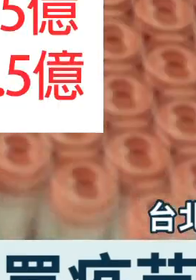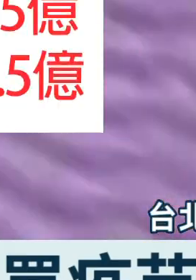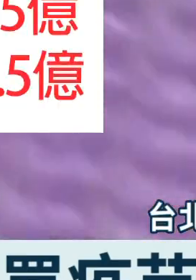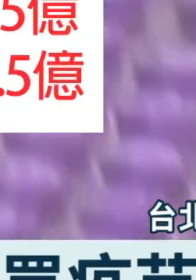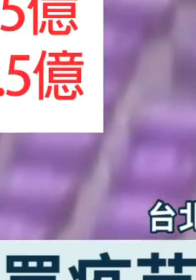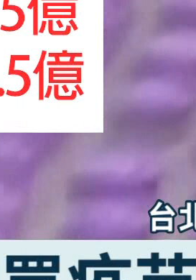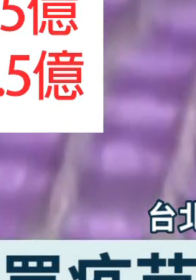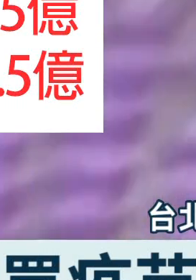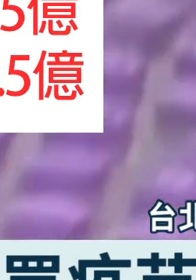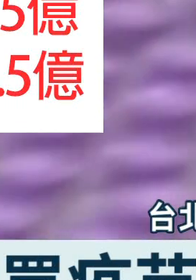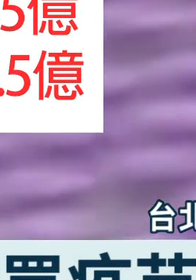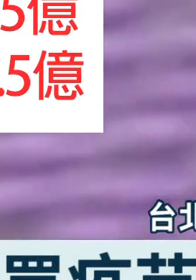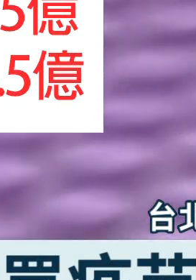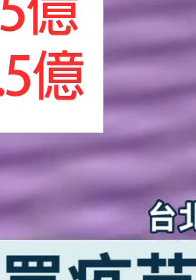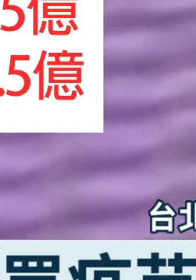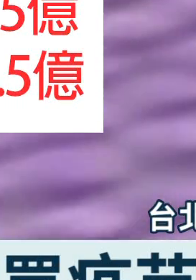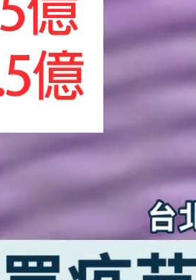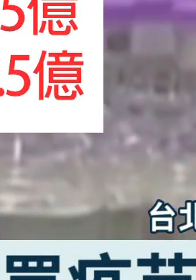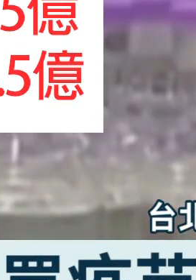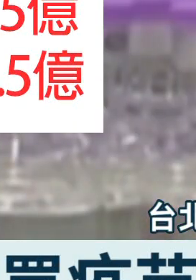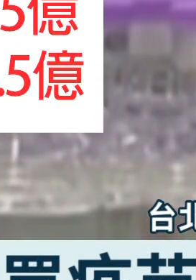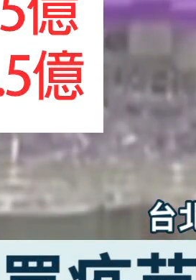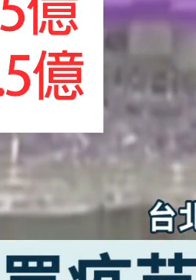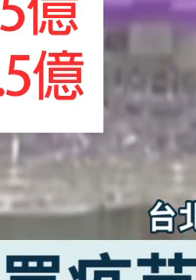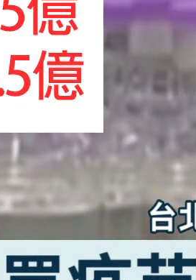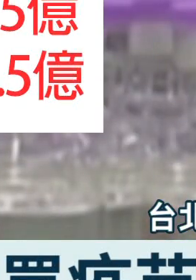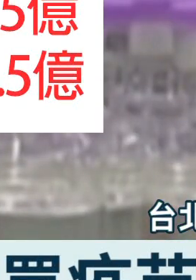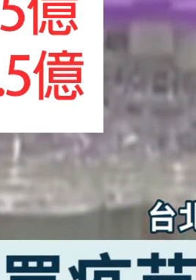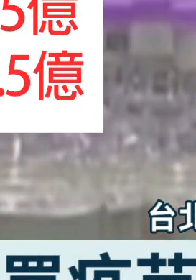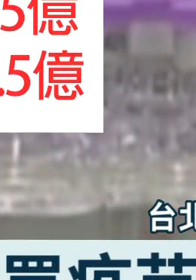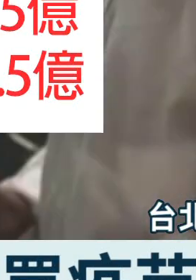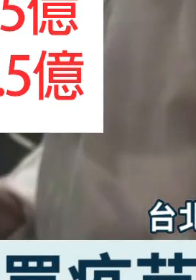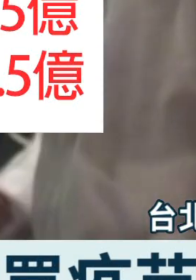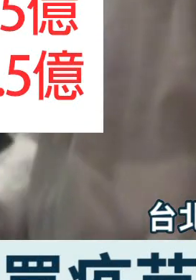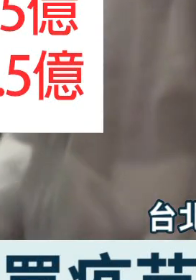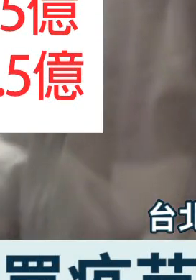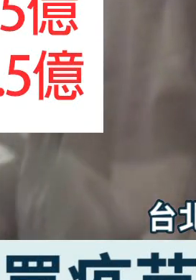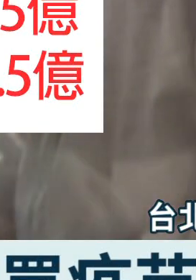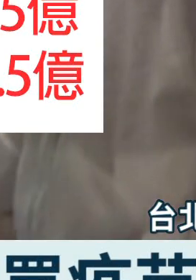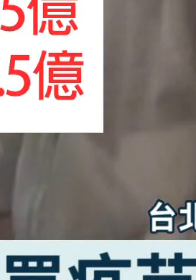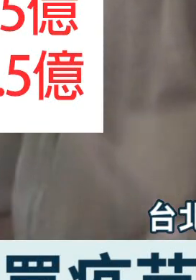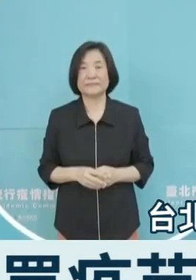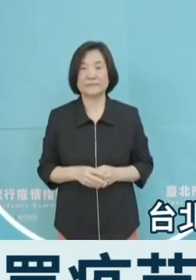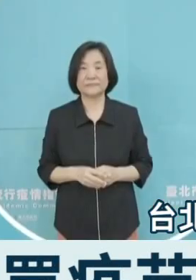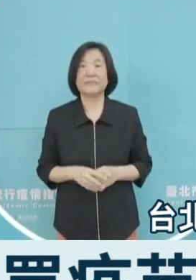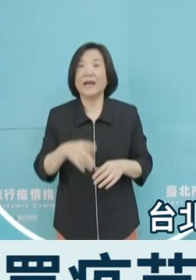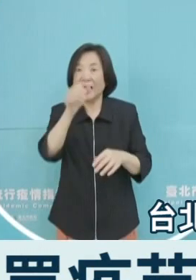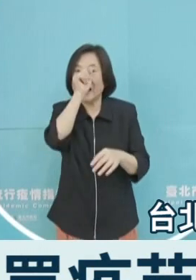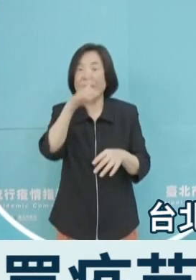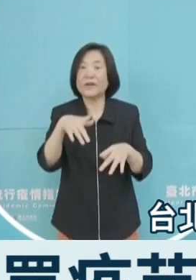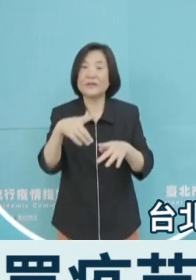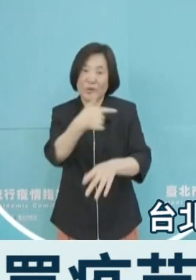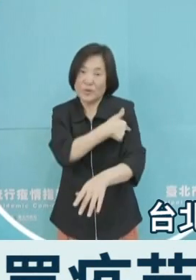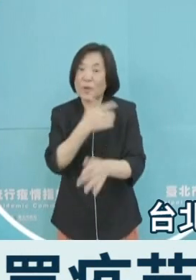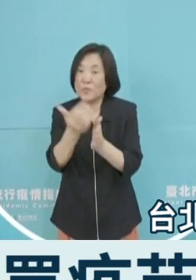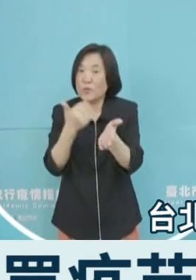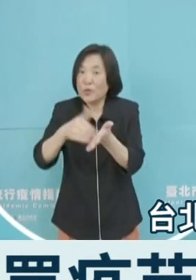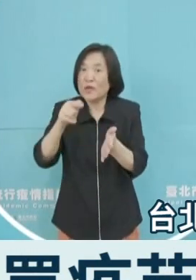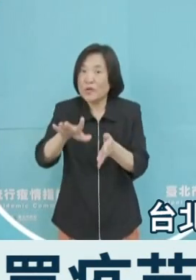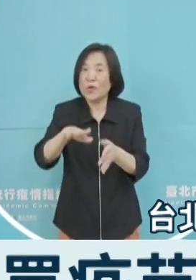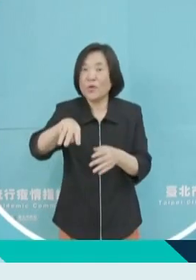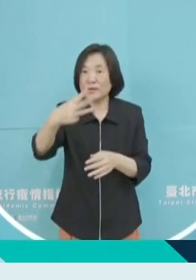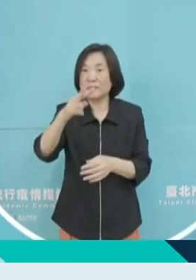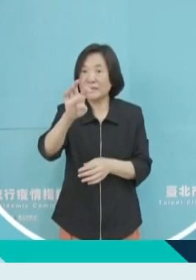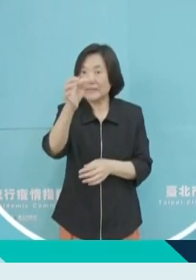买疫苗，这次新提的纾困预算中预计新增224.5亿元购买疫苗。 疫苗的预算都已经编